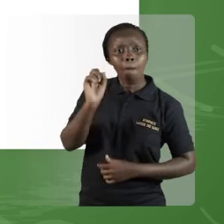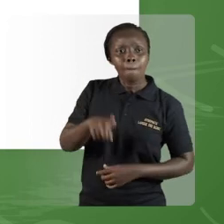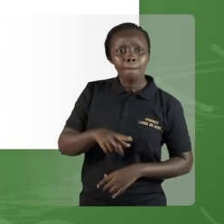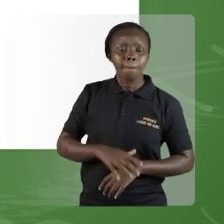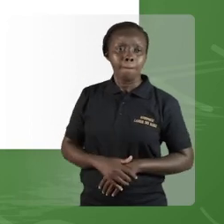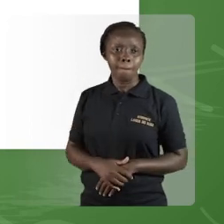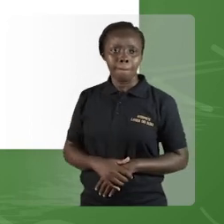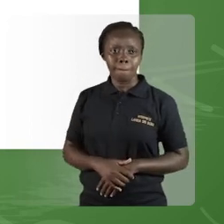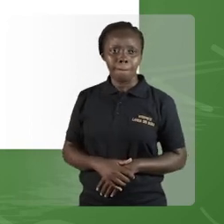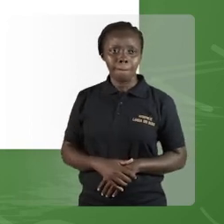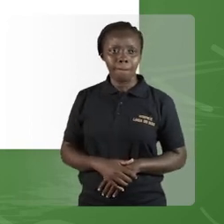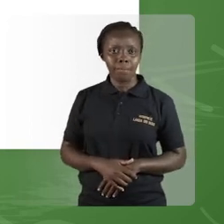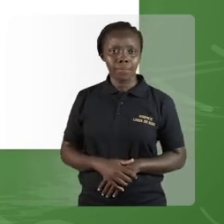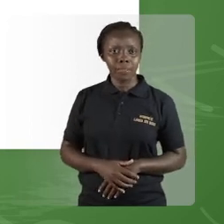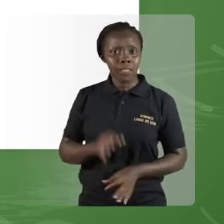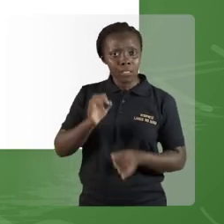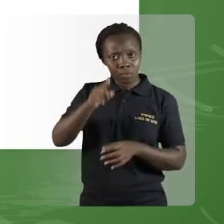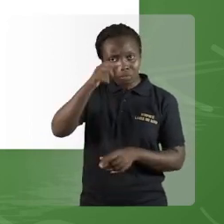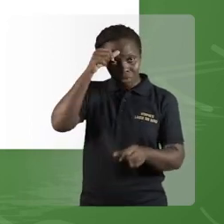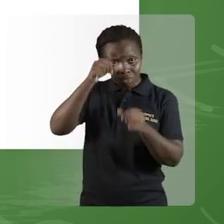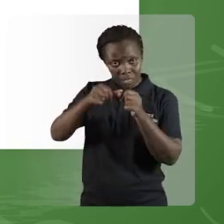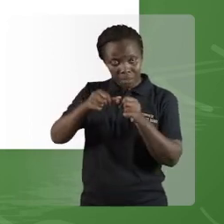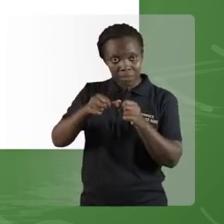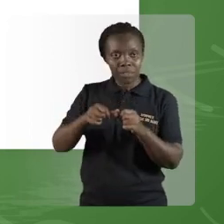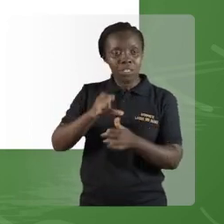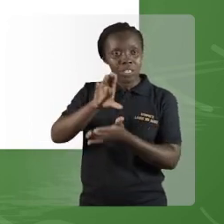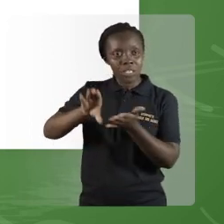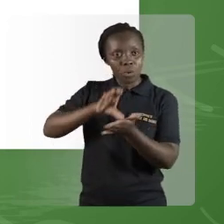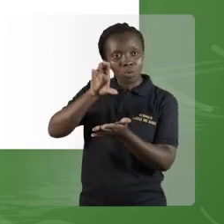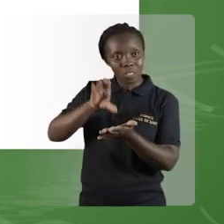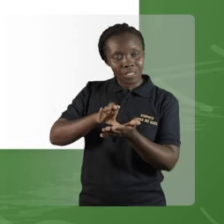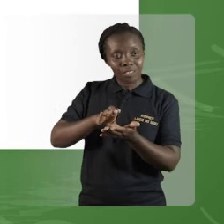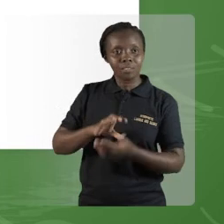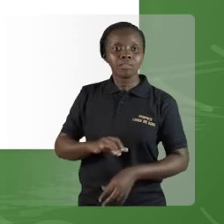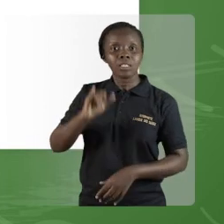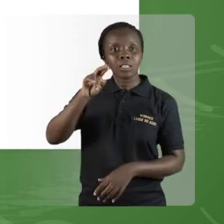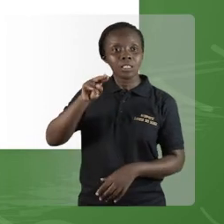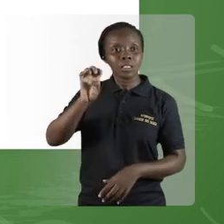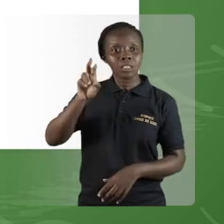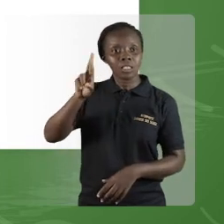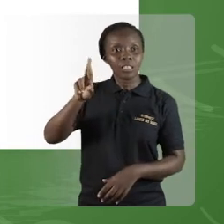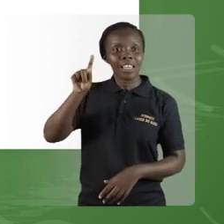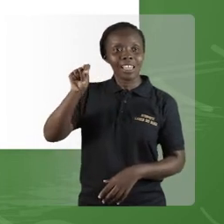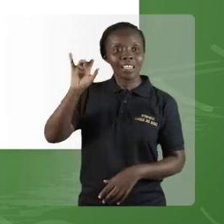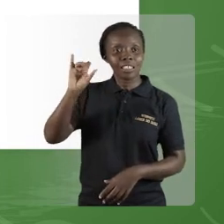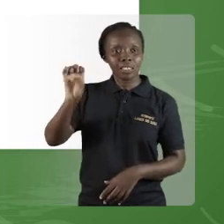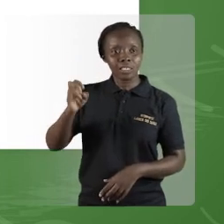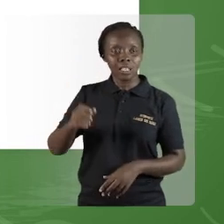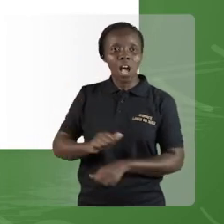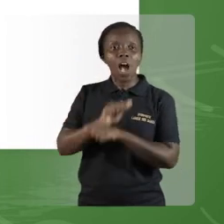On se rappelle, c'est le centre d'inertie, qu'on a généralement appelé G.